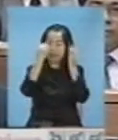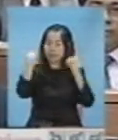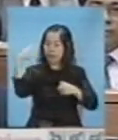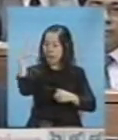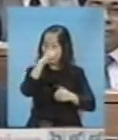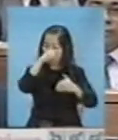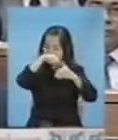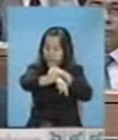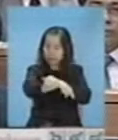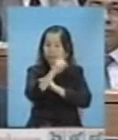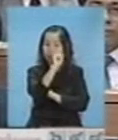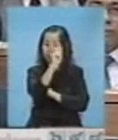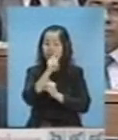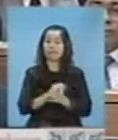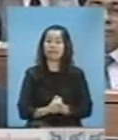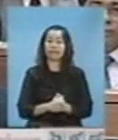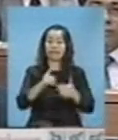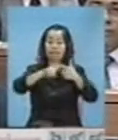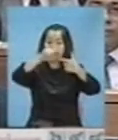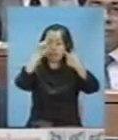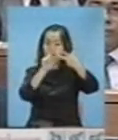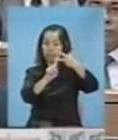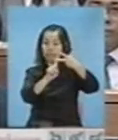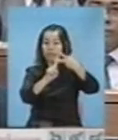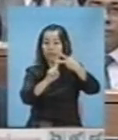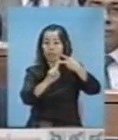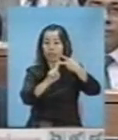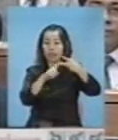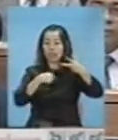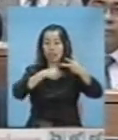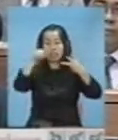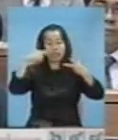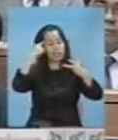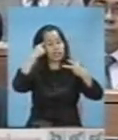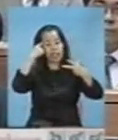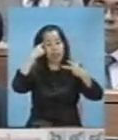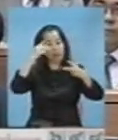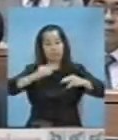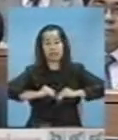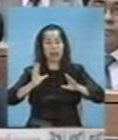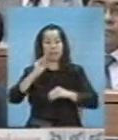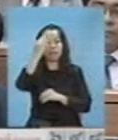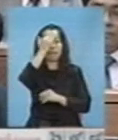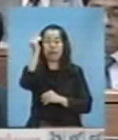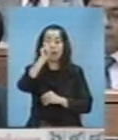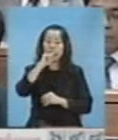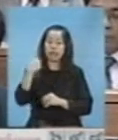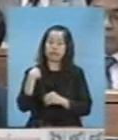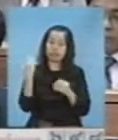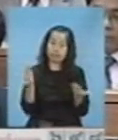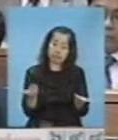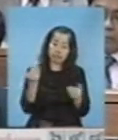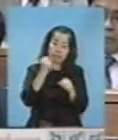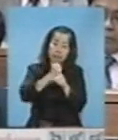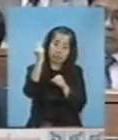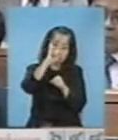เร้นและเหตุผลประการที่สามที่พวกกระผมไม่เห็นด้วยก็เพราะว่าไม่มีหลักประกัน